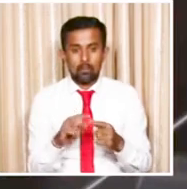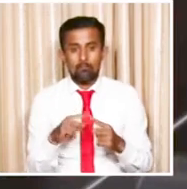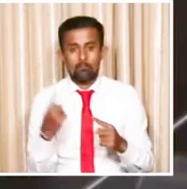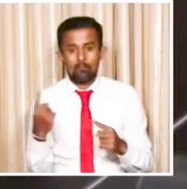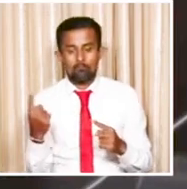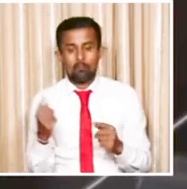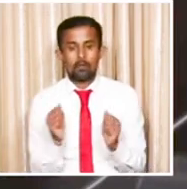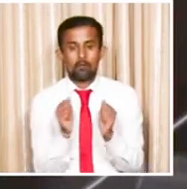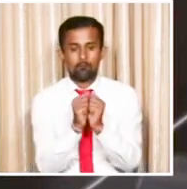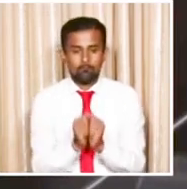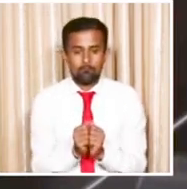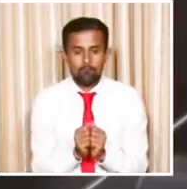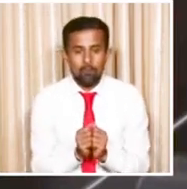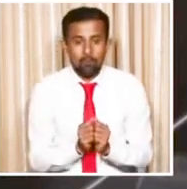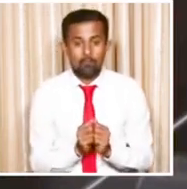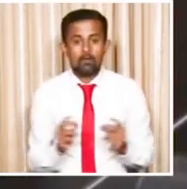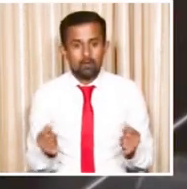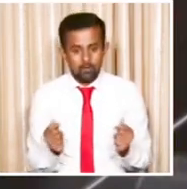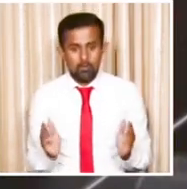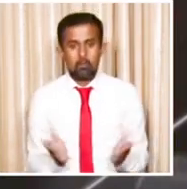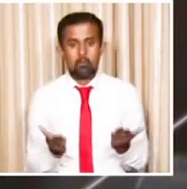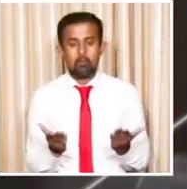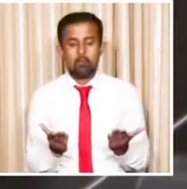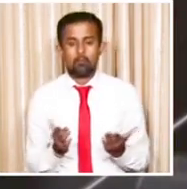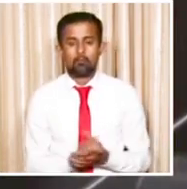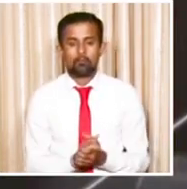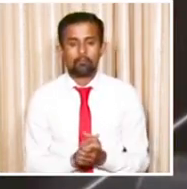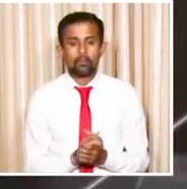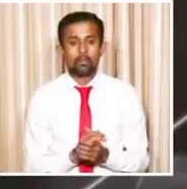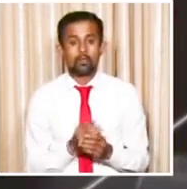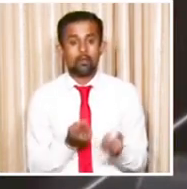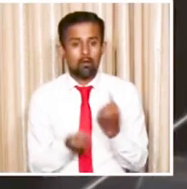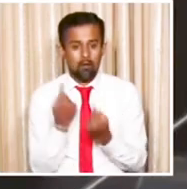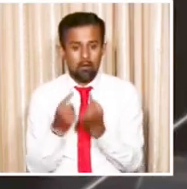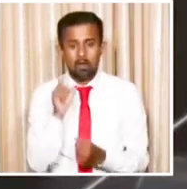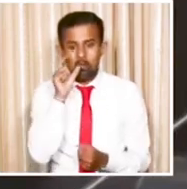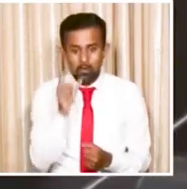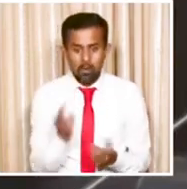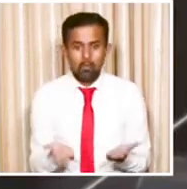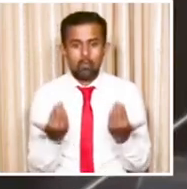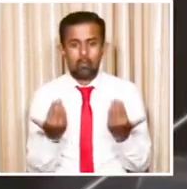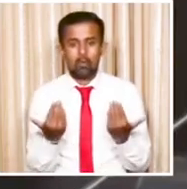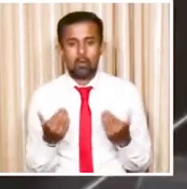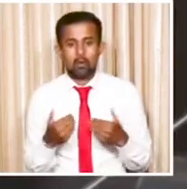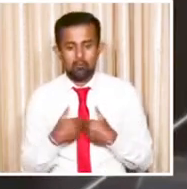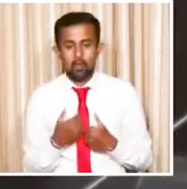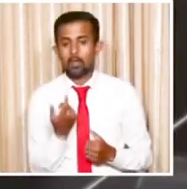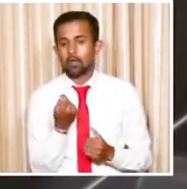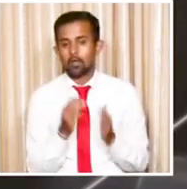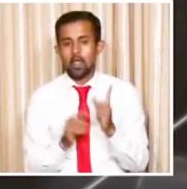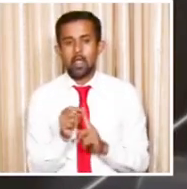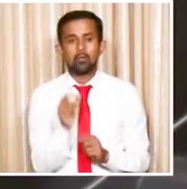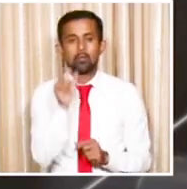අනෙකුත් වැඩපිළිවෙළවල් වහාම ක්‍රියාත්මක වන පරිදි යම්කිසි සමාලෝචනයකට ලක් කළ යුතුයි කියන කාරණාවත් මම මුදල්